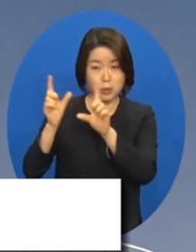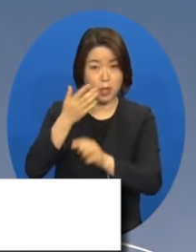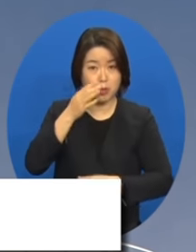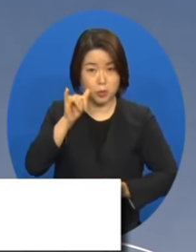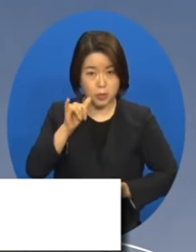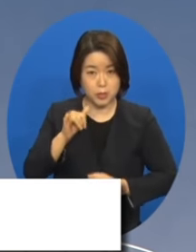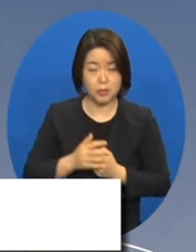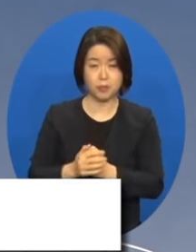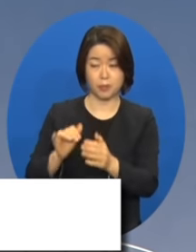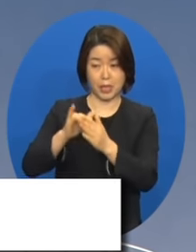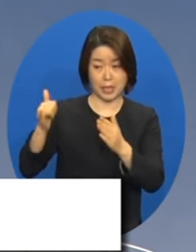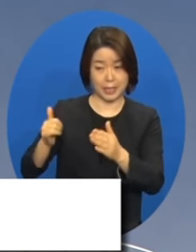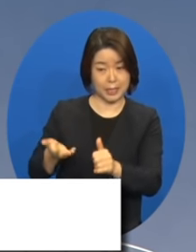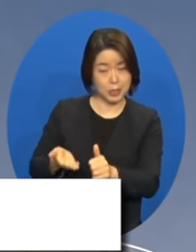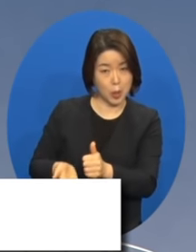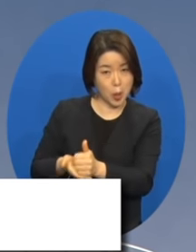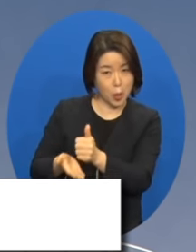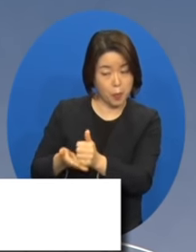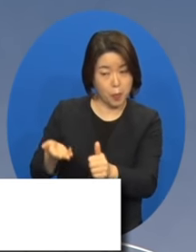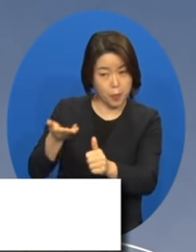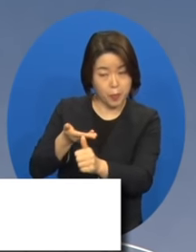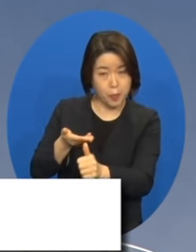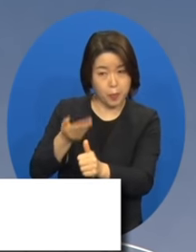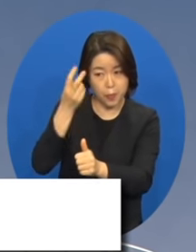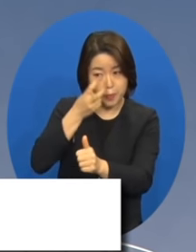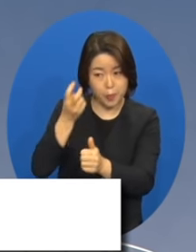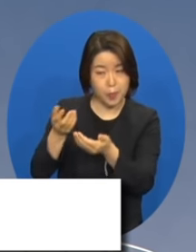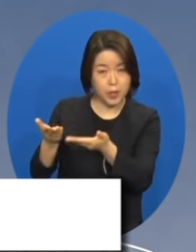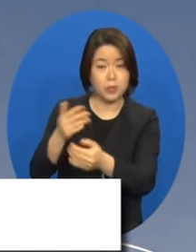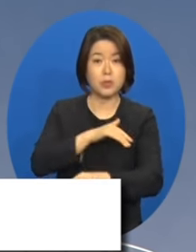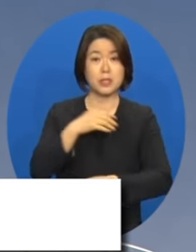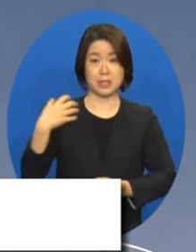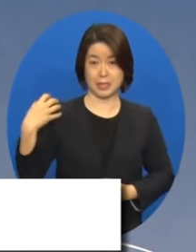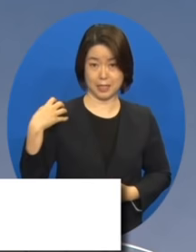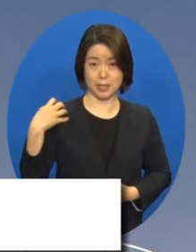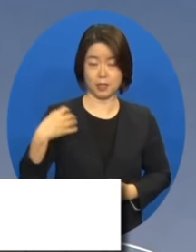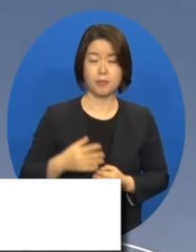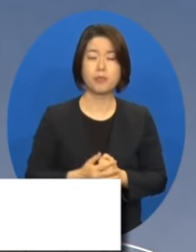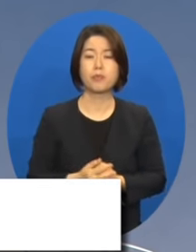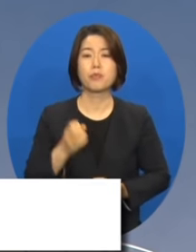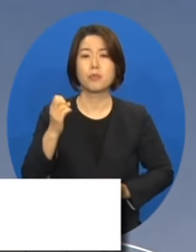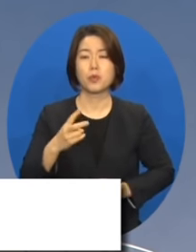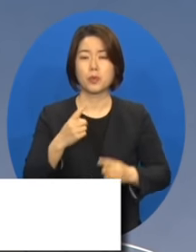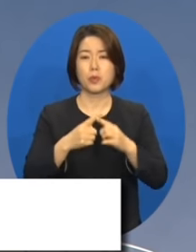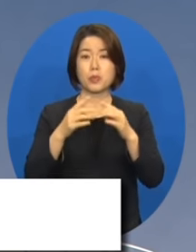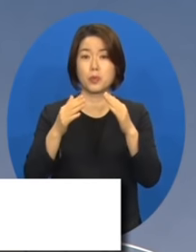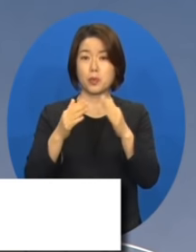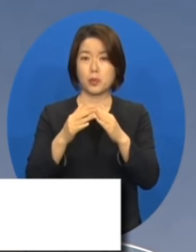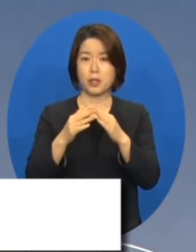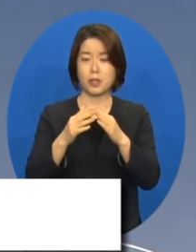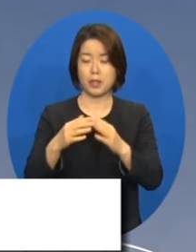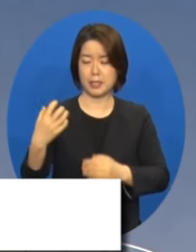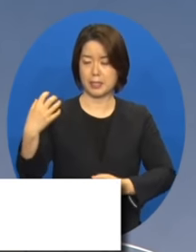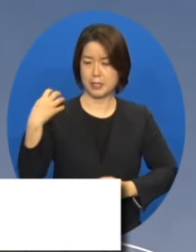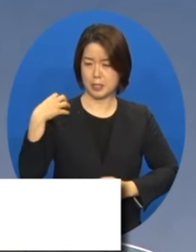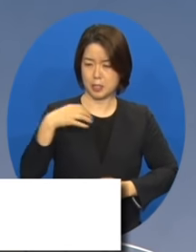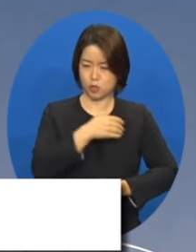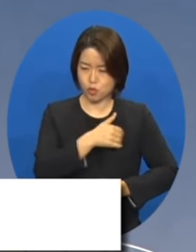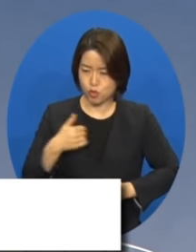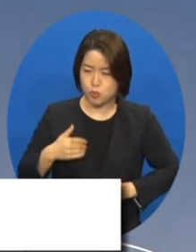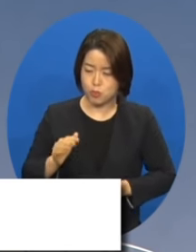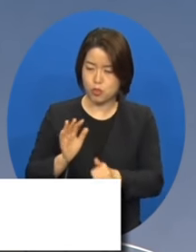있는 가족을 부양할 수 있는 그런 책임 교회가 넉넉 이 뒷받침해 줄 수 있어야